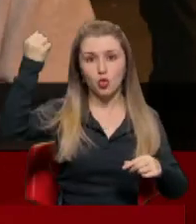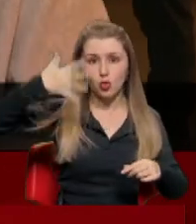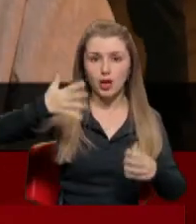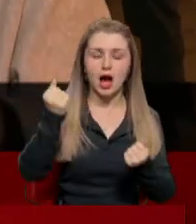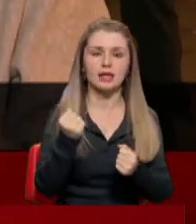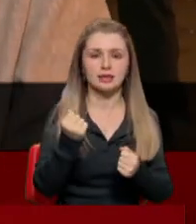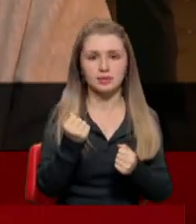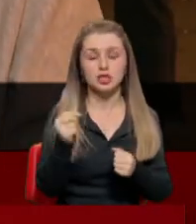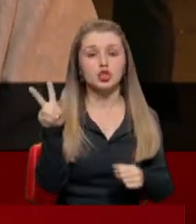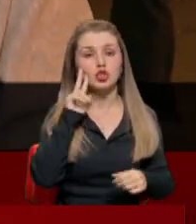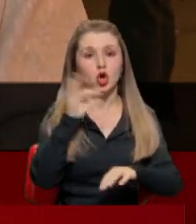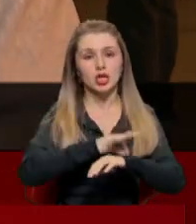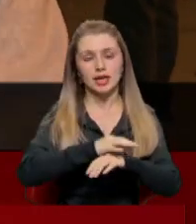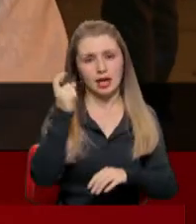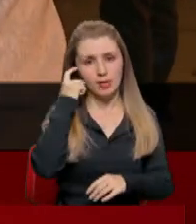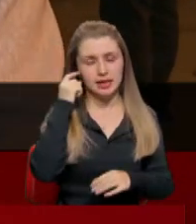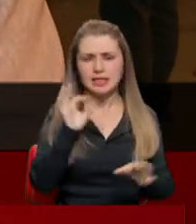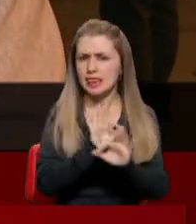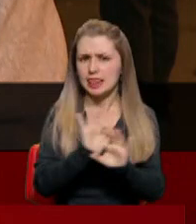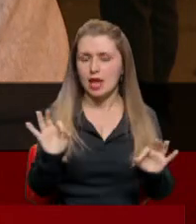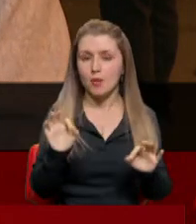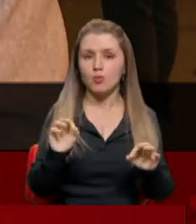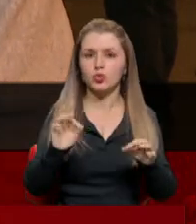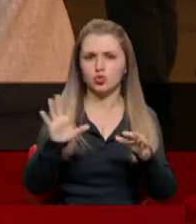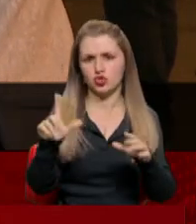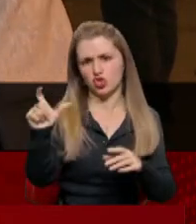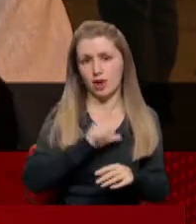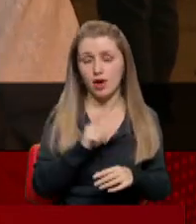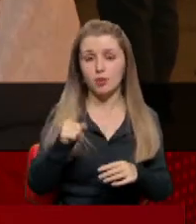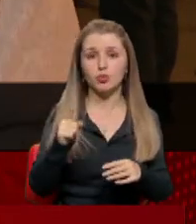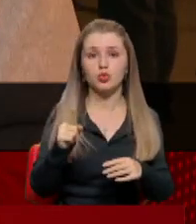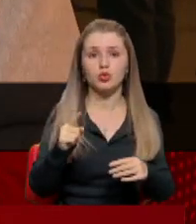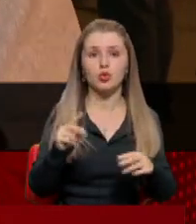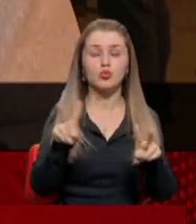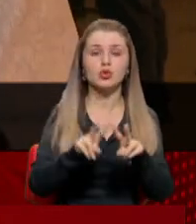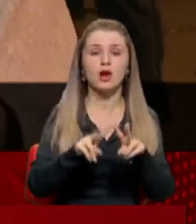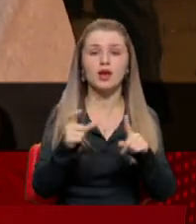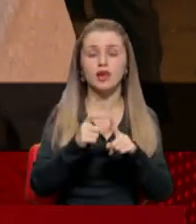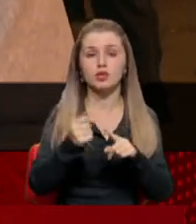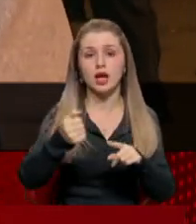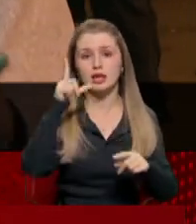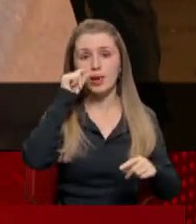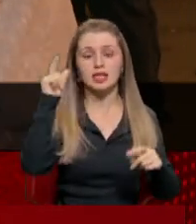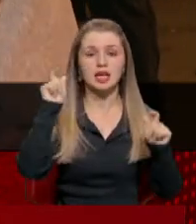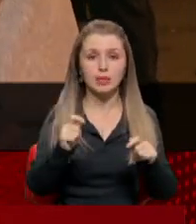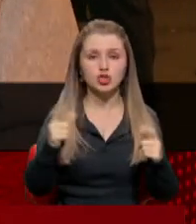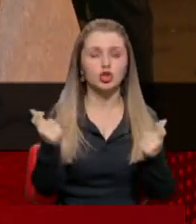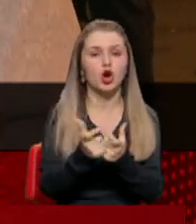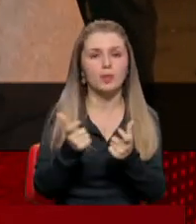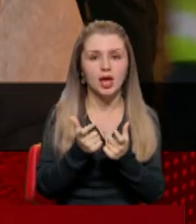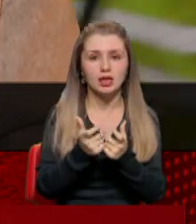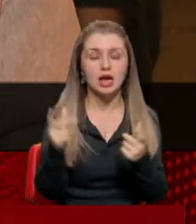kurmaylardan aldığımız son dakika bilgisi tam olarak bu sorunun yanıtı. Musavat Dervişoğlu 6 Mart'ta yapılacak